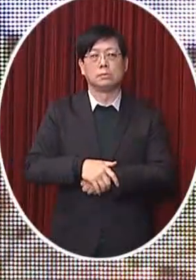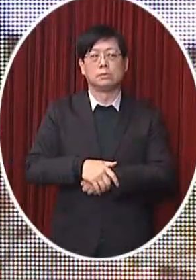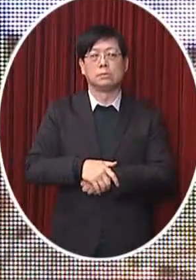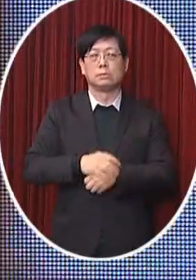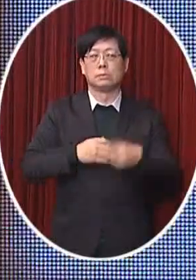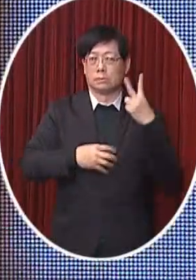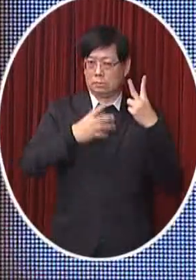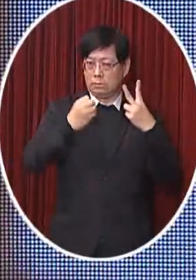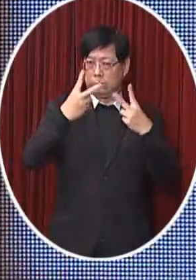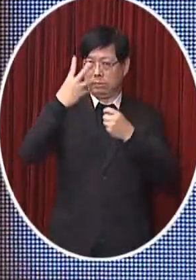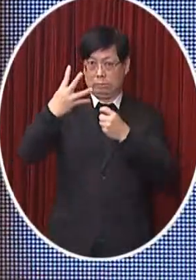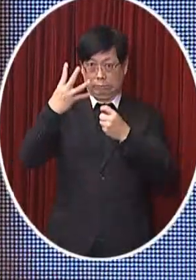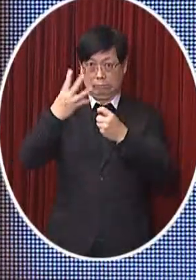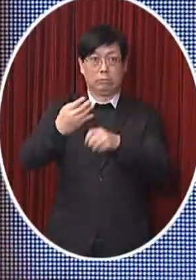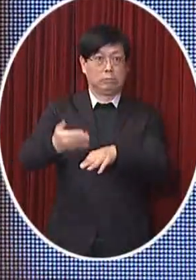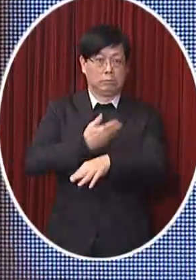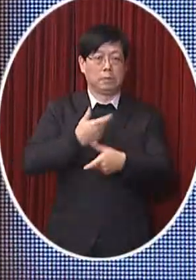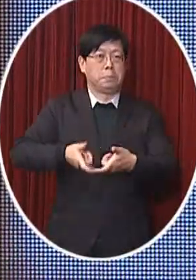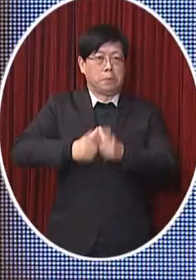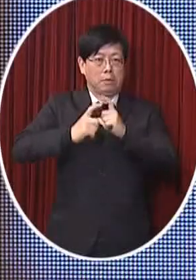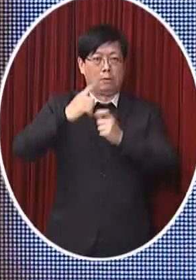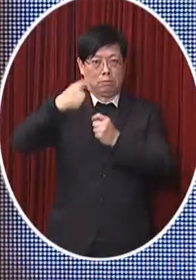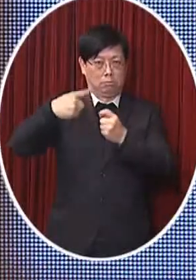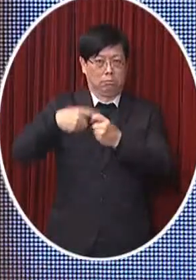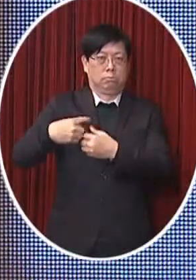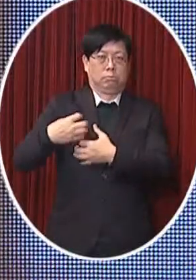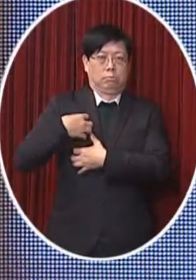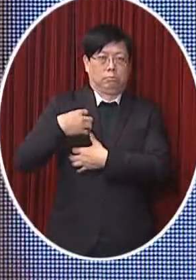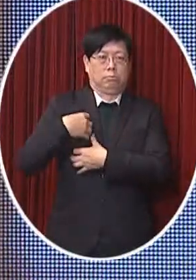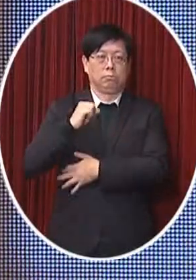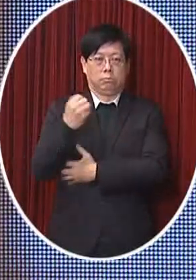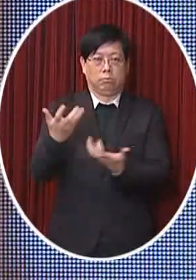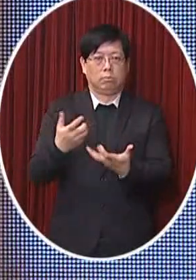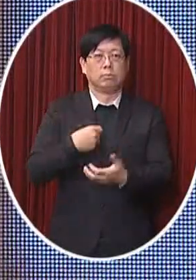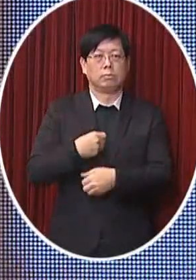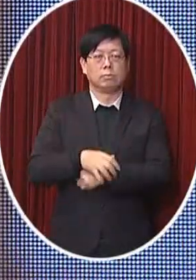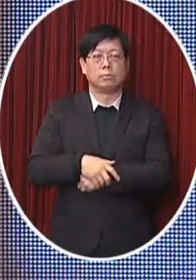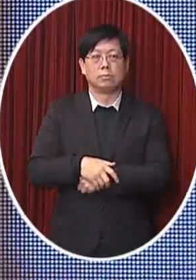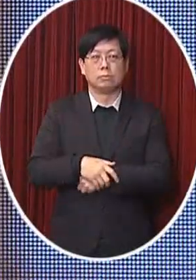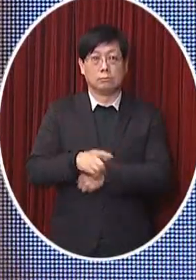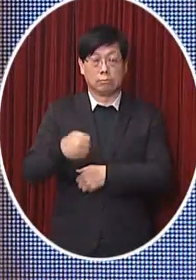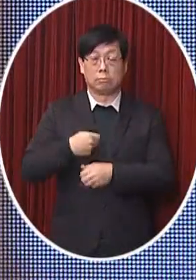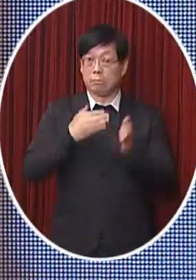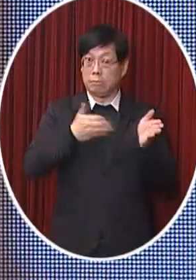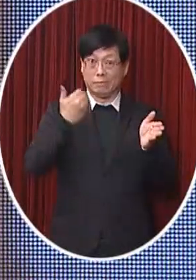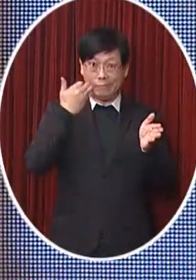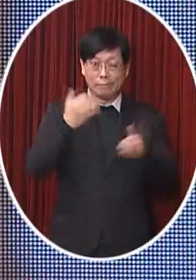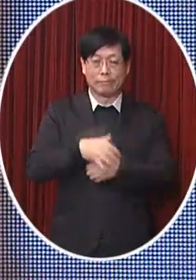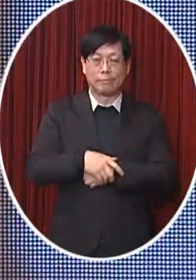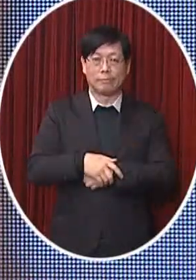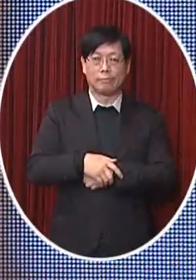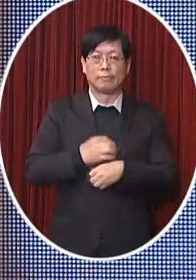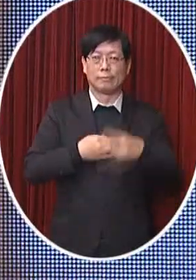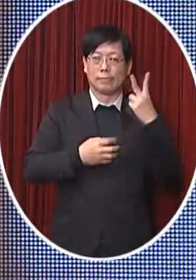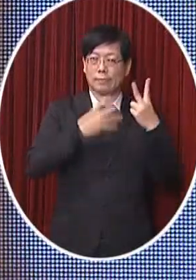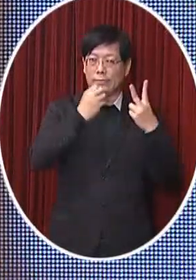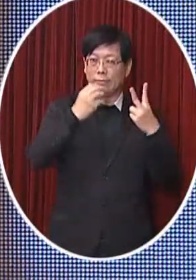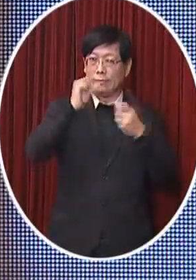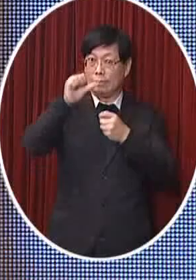从2024年起恢复1年期的义务役，适用对象是